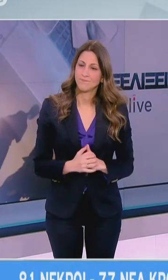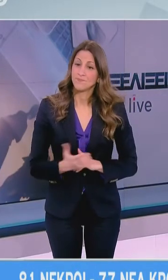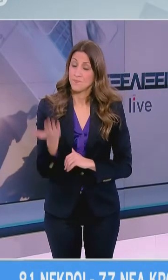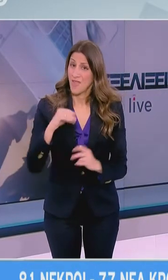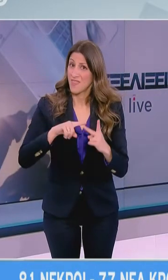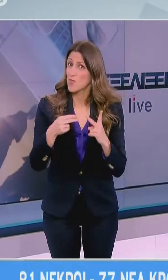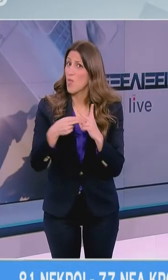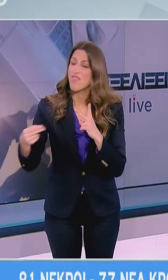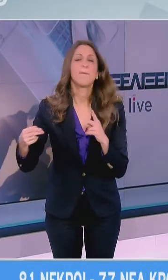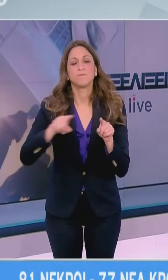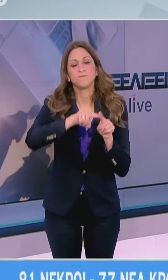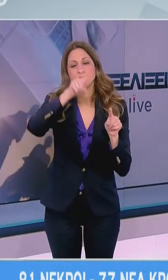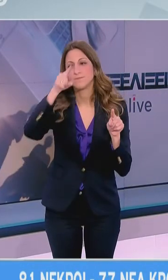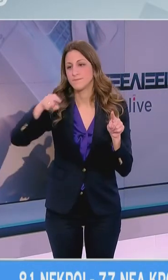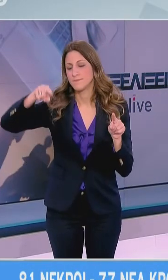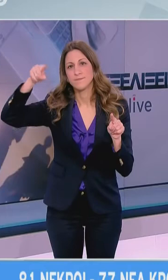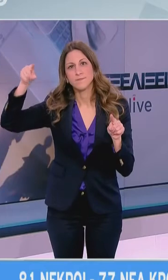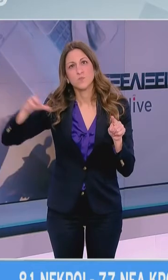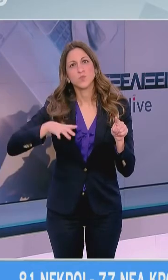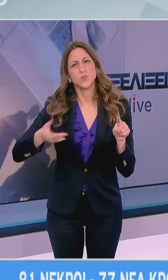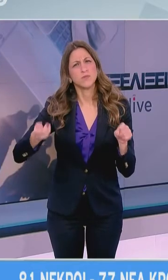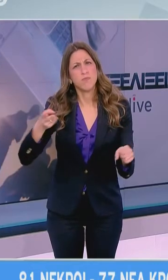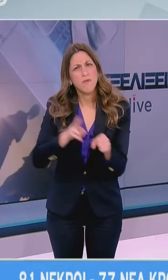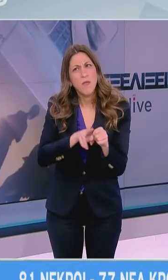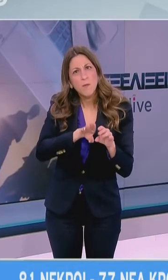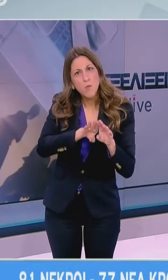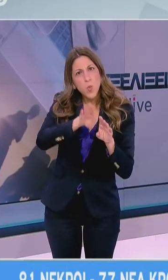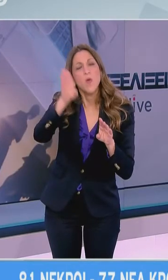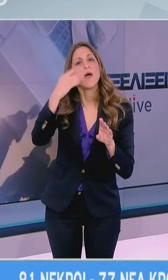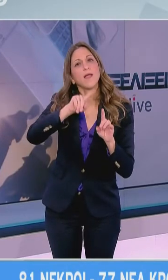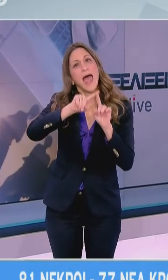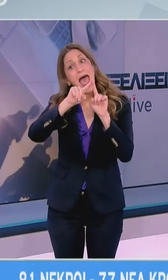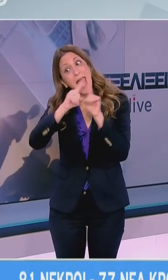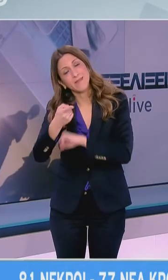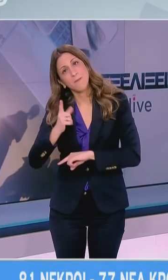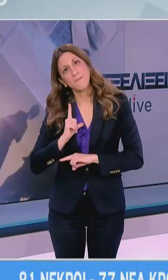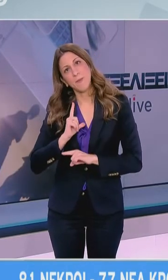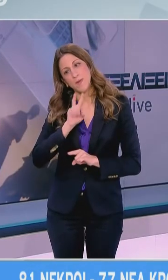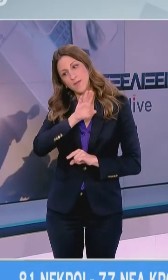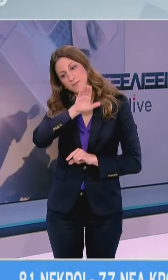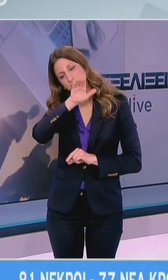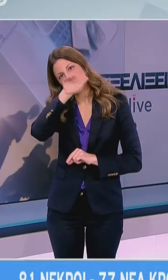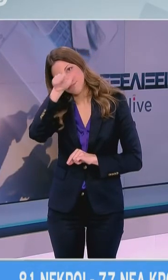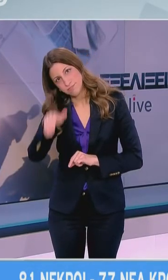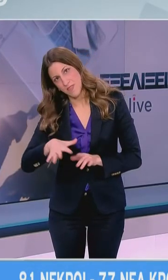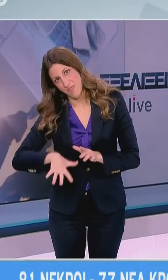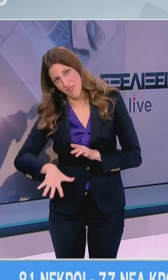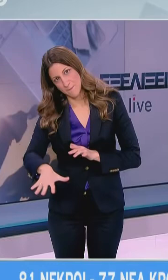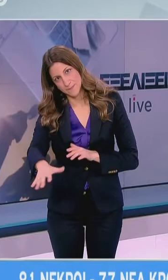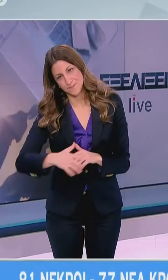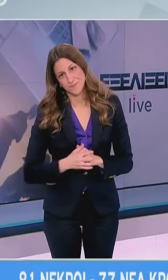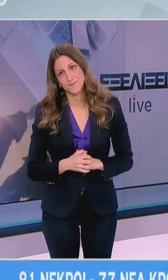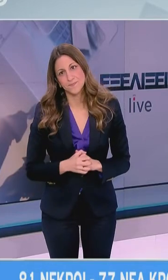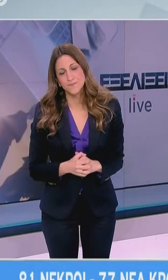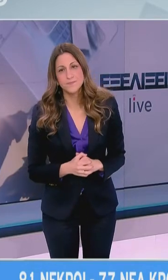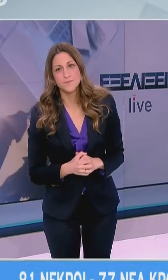η επιδημική καμπύλη των θανάτων, η οποία δεν δείχνει αυτή τη στιγμή κάποια αύξηση, ίσα περιμένουμε να δείξει μείωση τις επόμενες μέρες. Θεωρώ